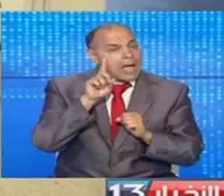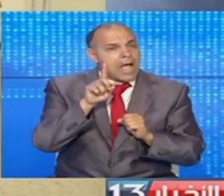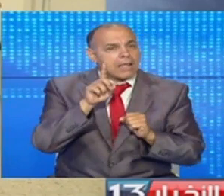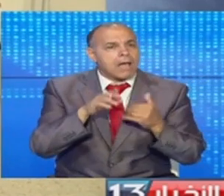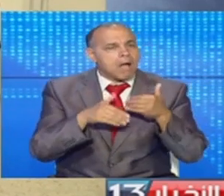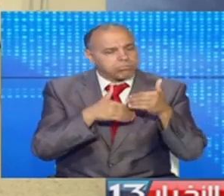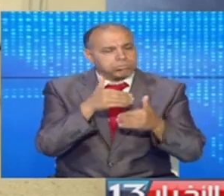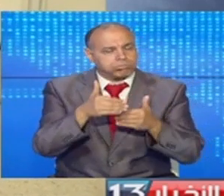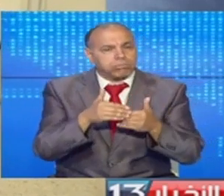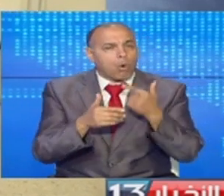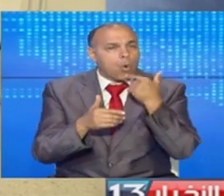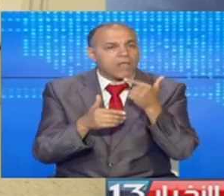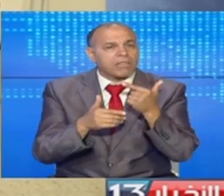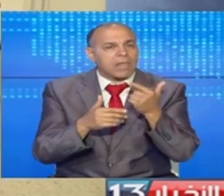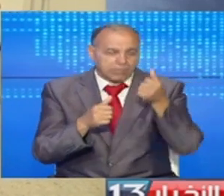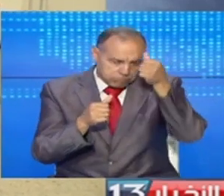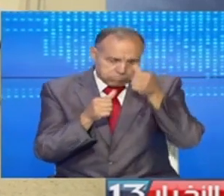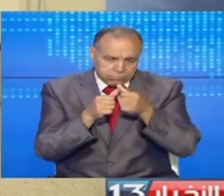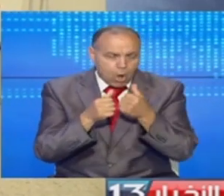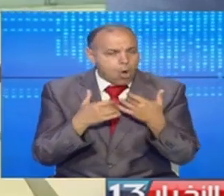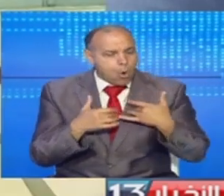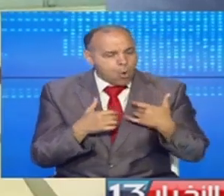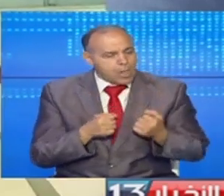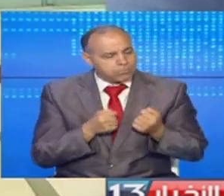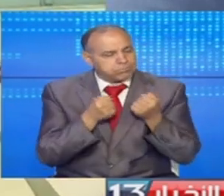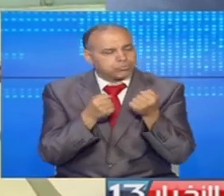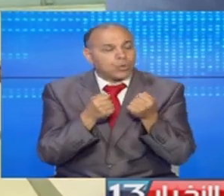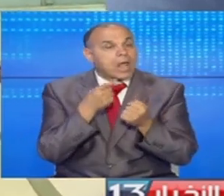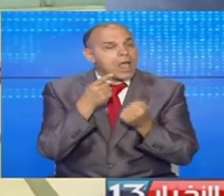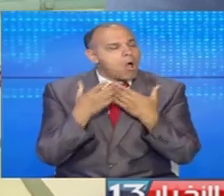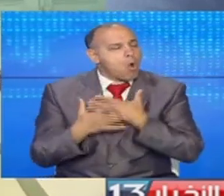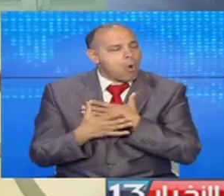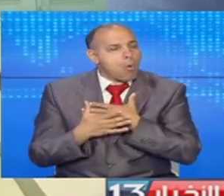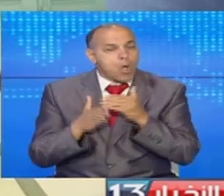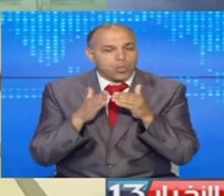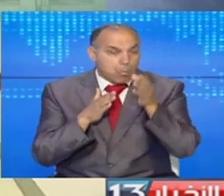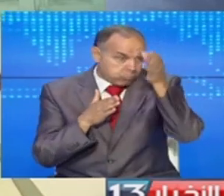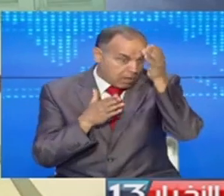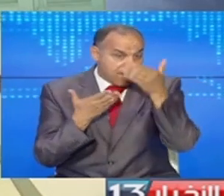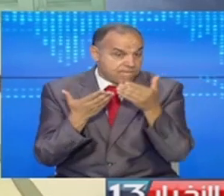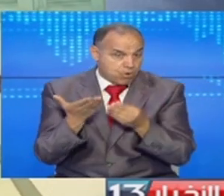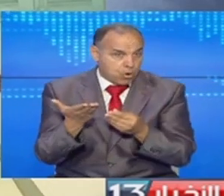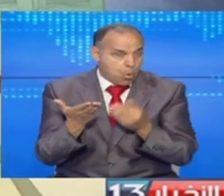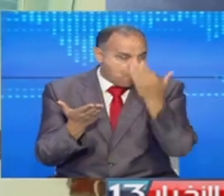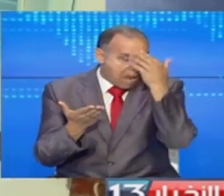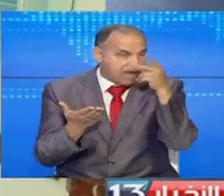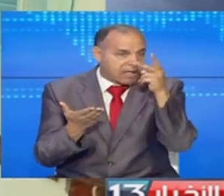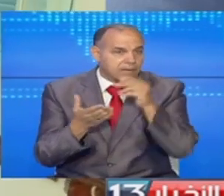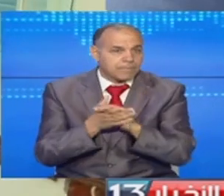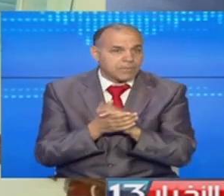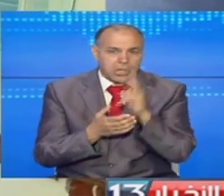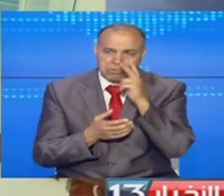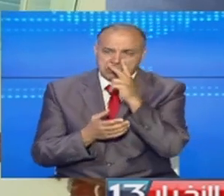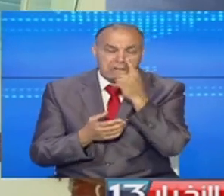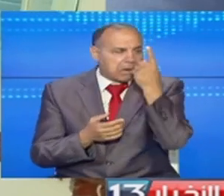فمن ضعفه صنع عمق التفكير وقوة الإرادة حبا في طلب العلم والمعرفة. ما شفتش